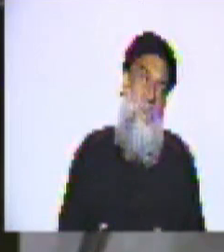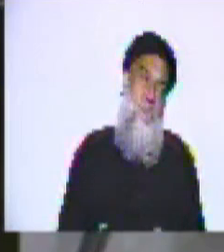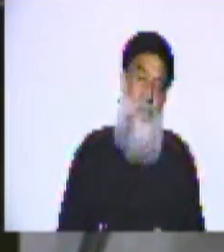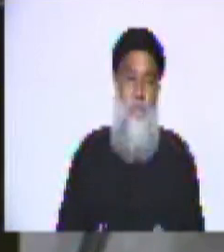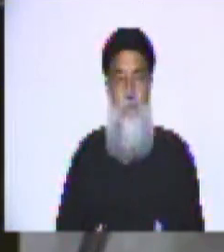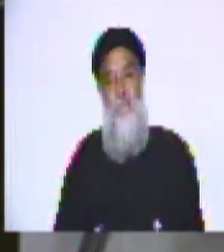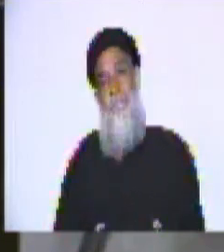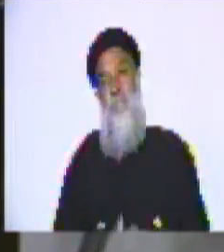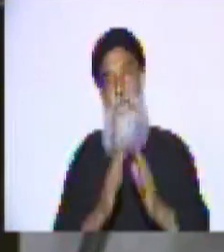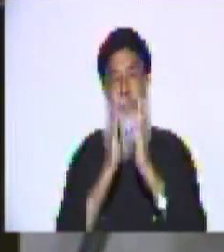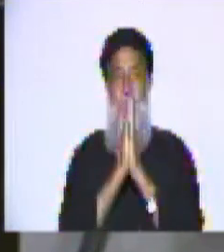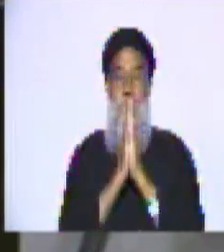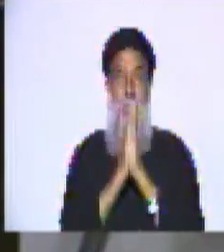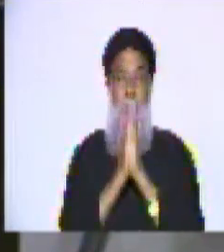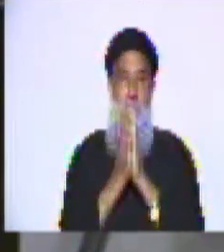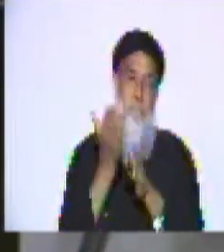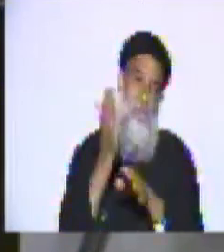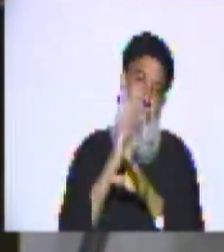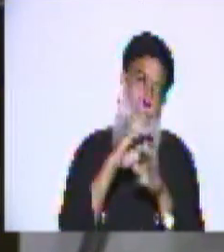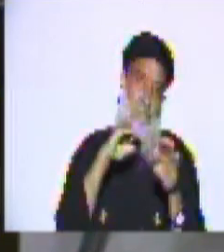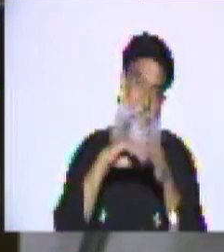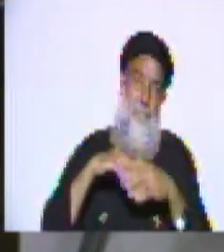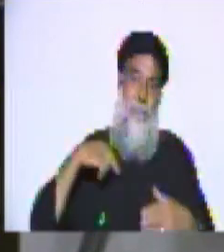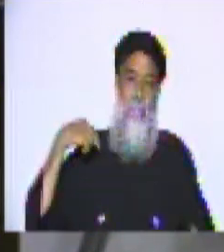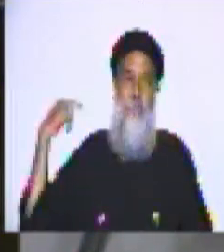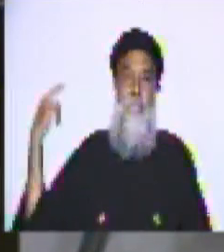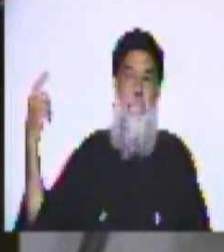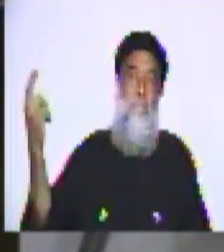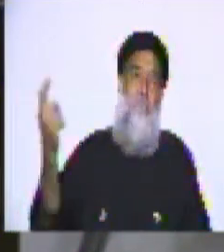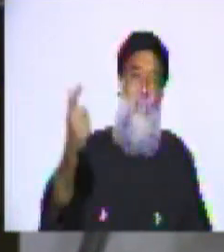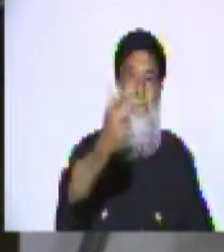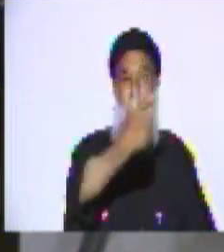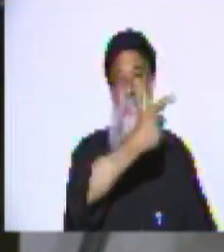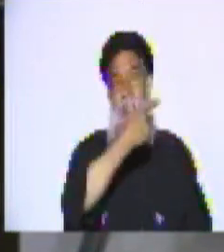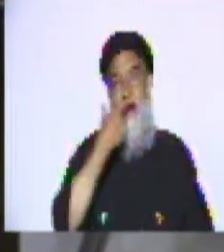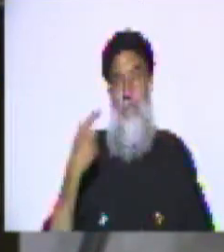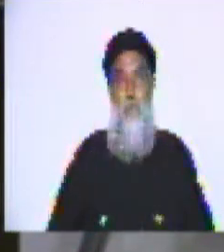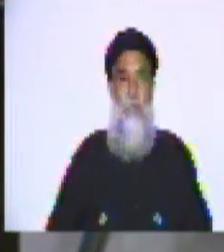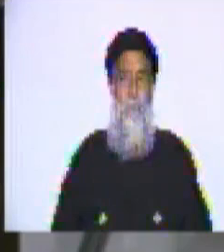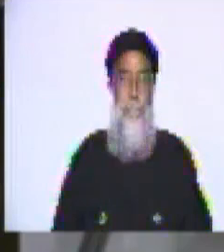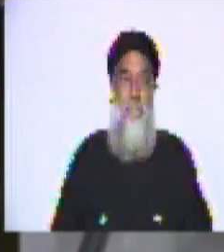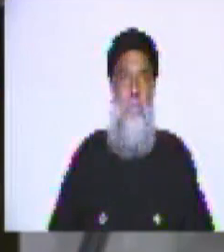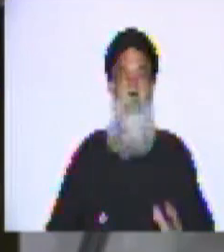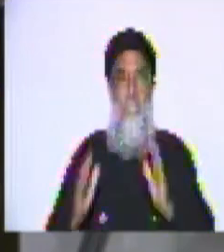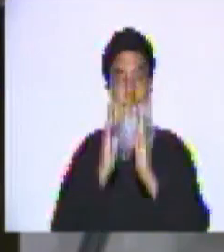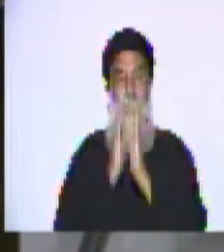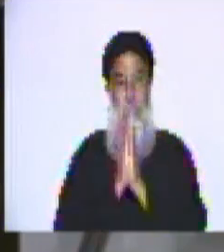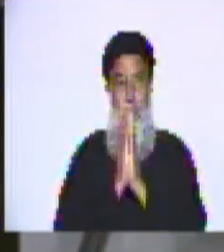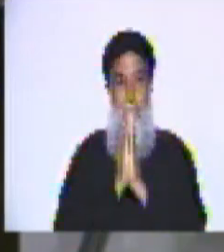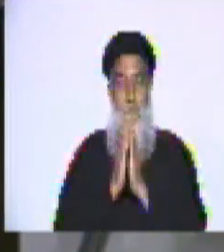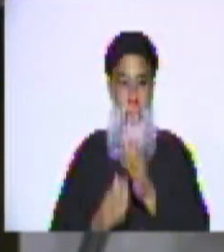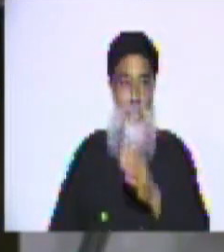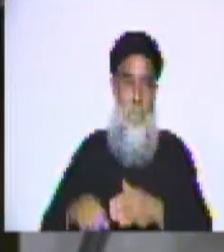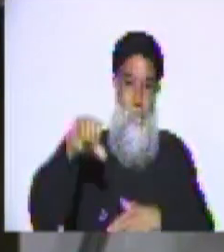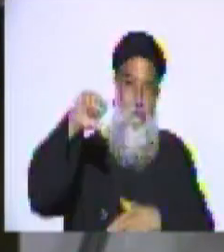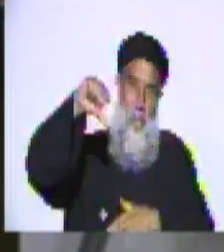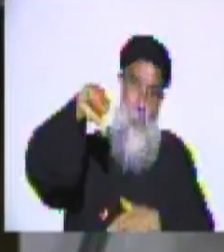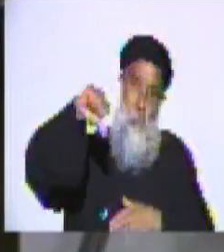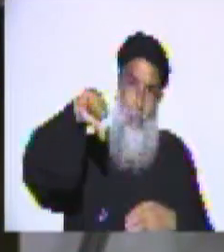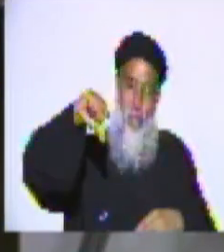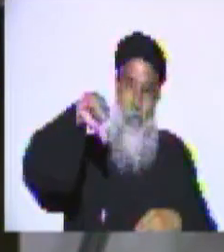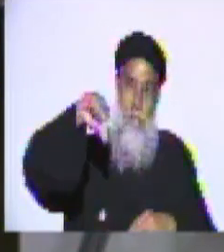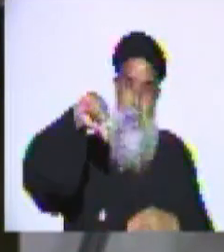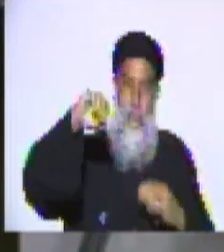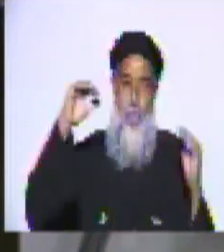صلاة الجناز العام ده صلاة الساعة التاسعة